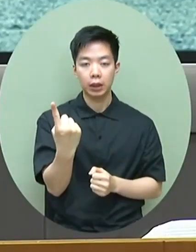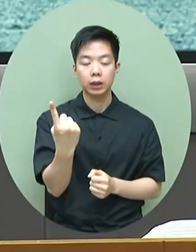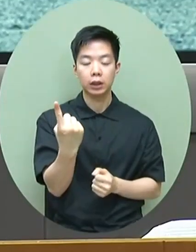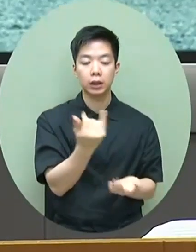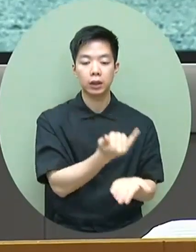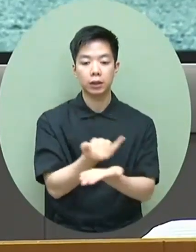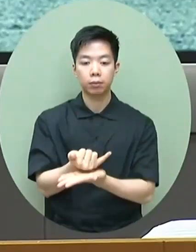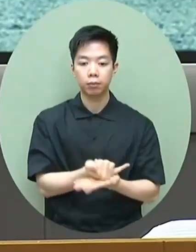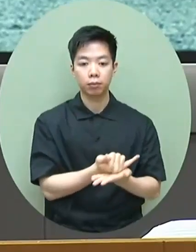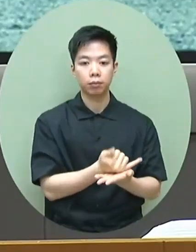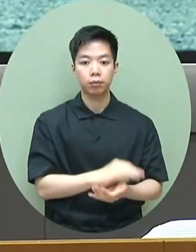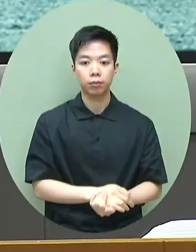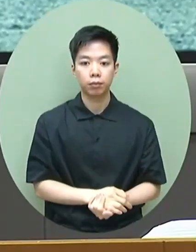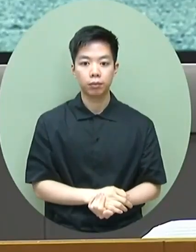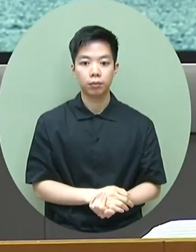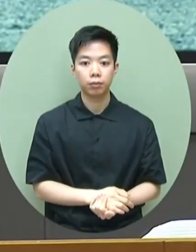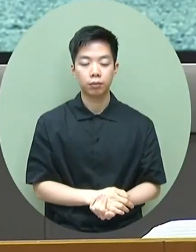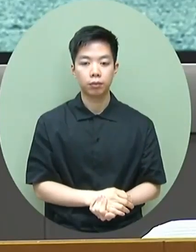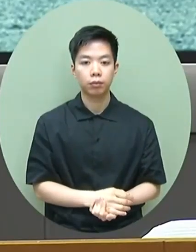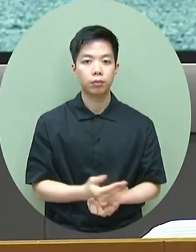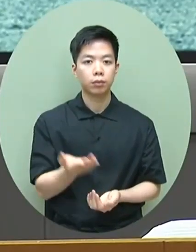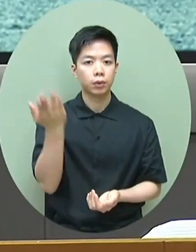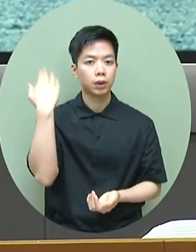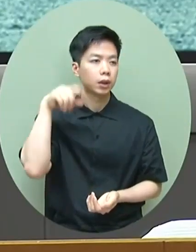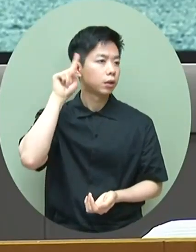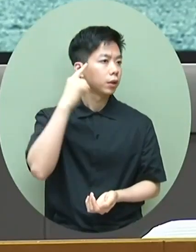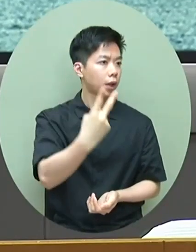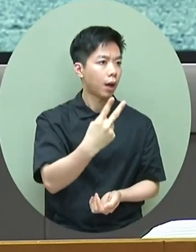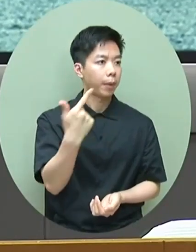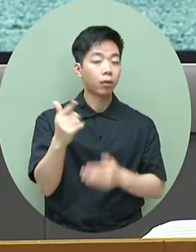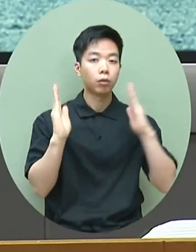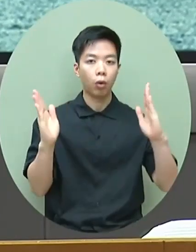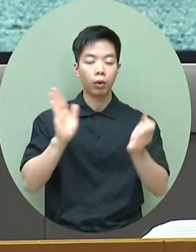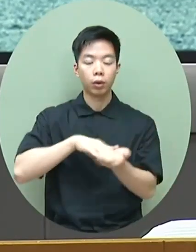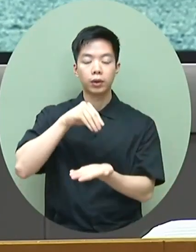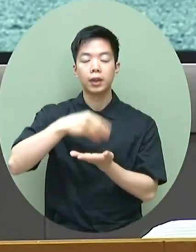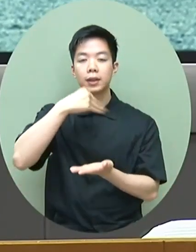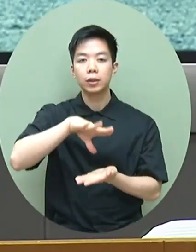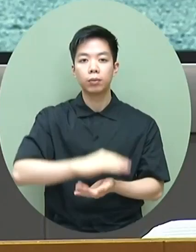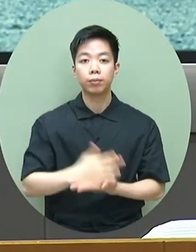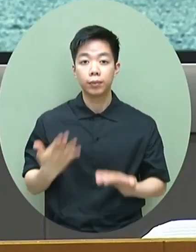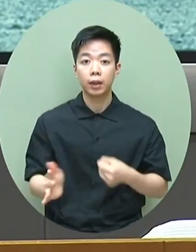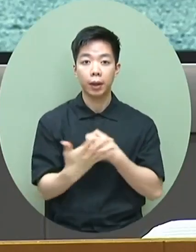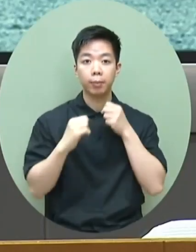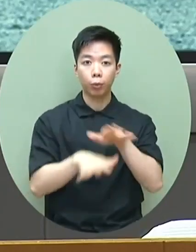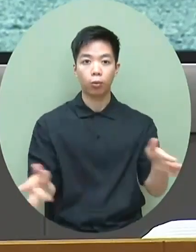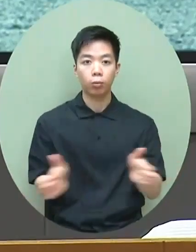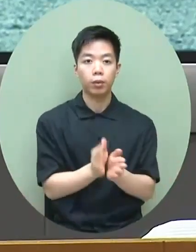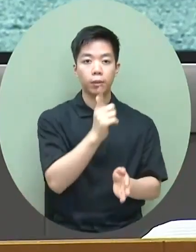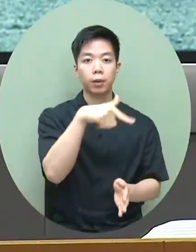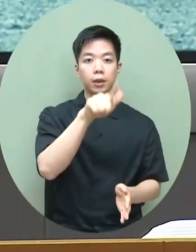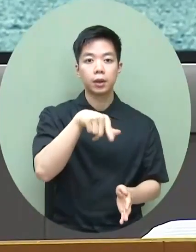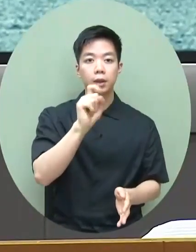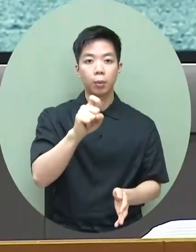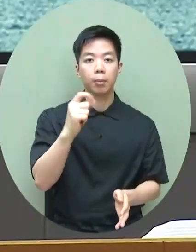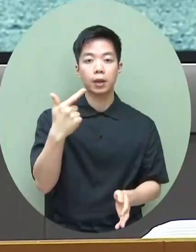有一個陽性嘅檢測報告噶啦。咁而家咧就第五波有8985宗 是